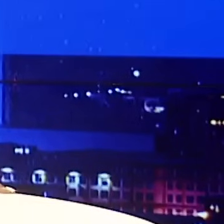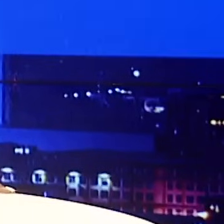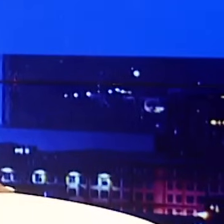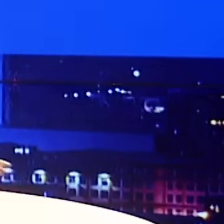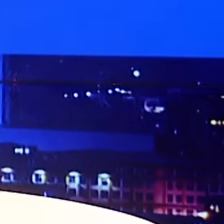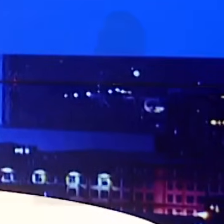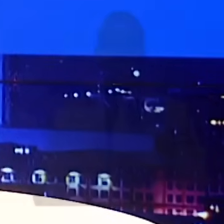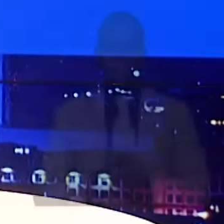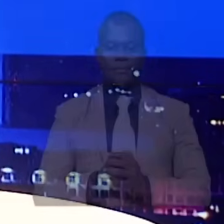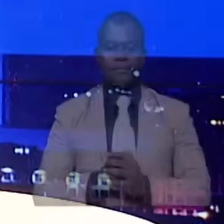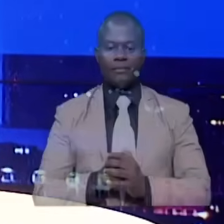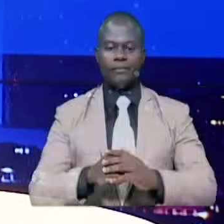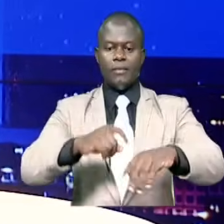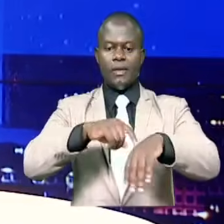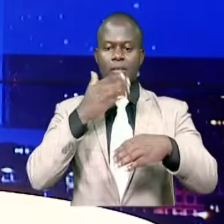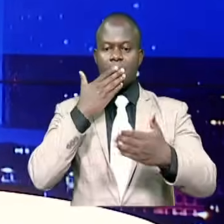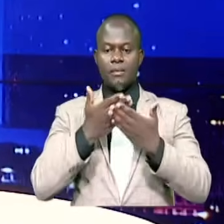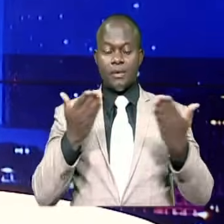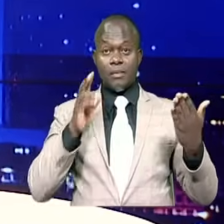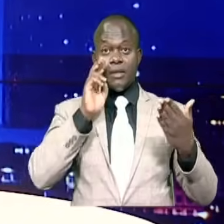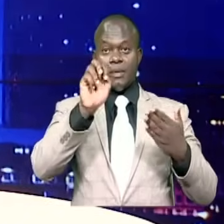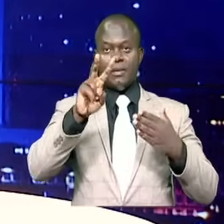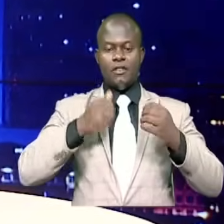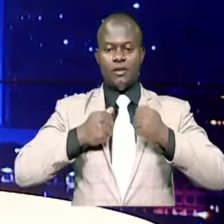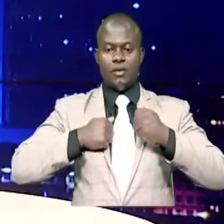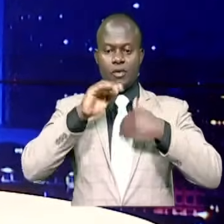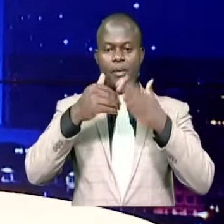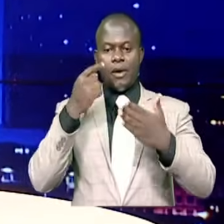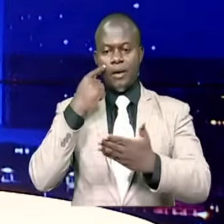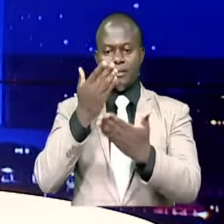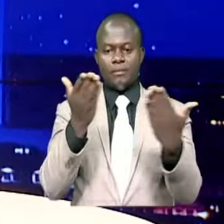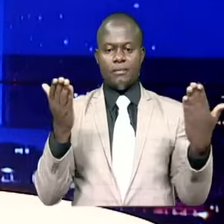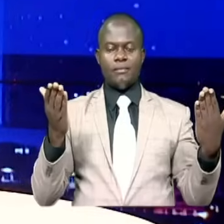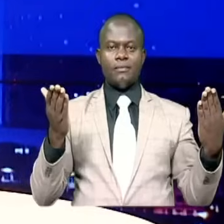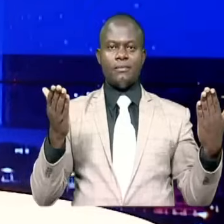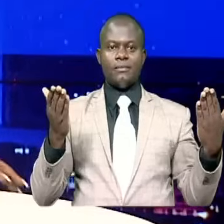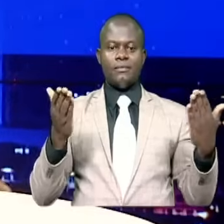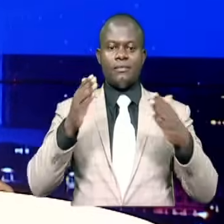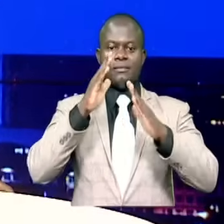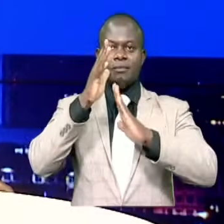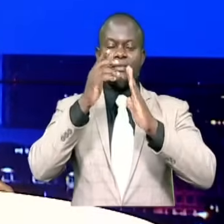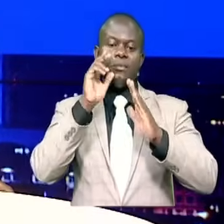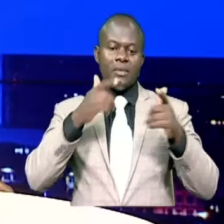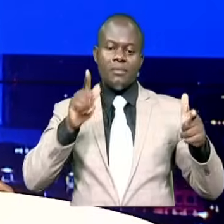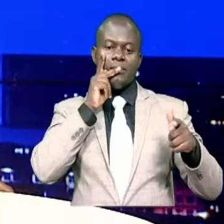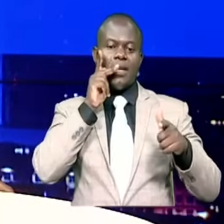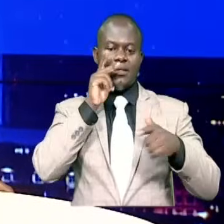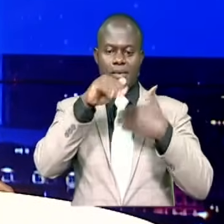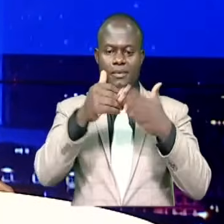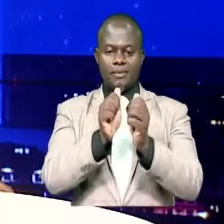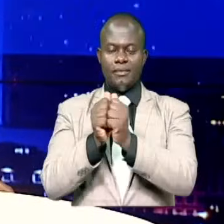ibihe byiza kuri mwese bakurikiye televiziyo Rwanda. Twizere ko aho muri hose mukomeje kumererwa neza. Ni umwanya w'amakuru mu rurimi rw'Ikinyarwanda, ni mu